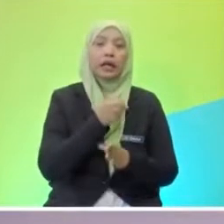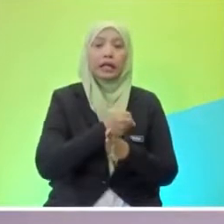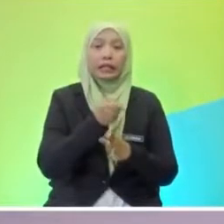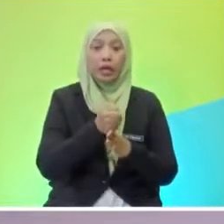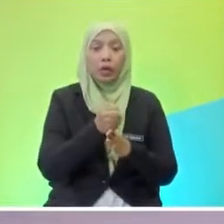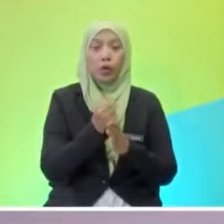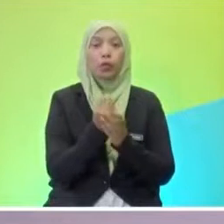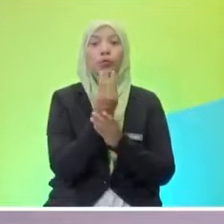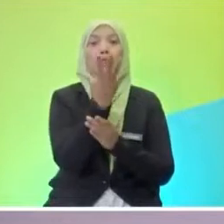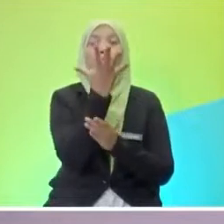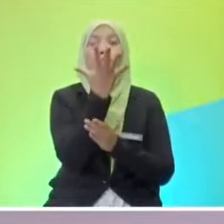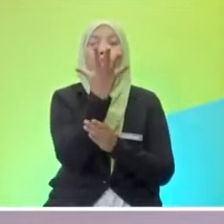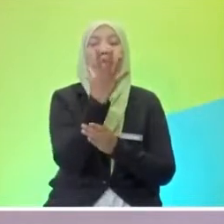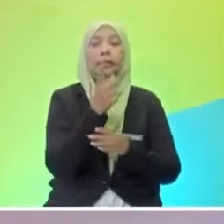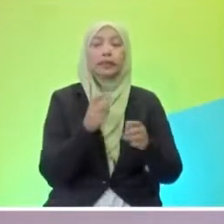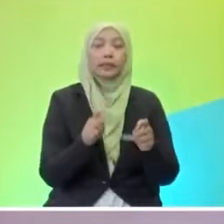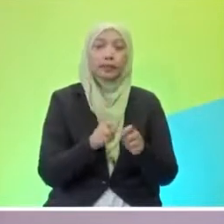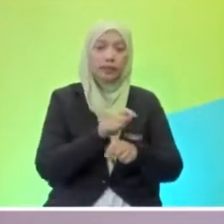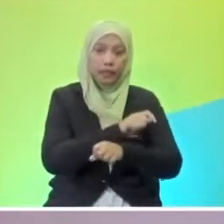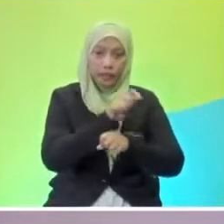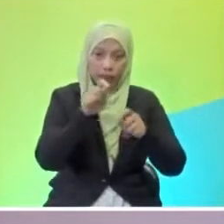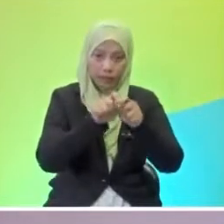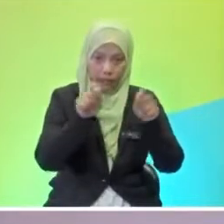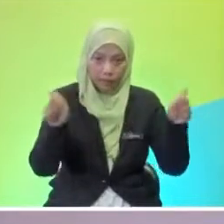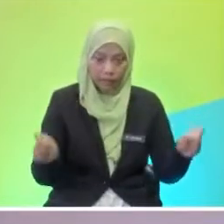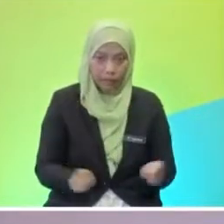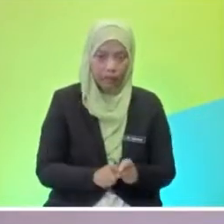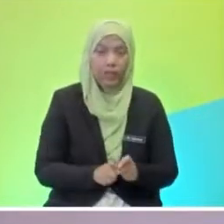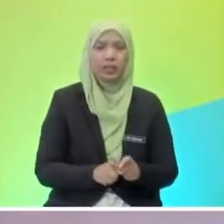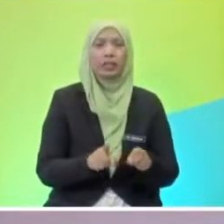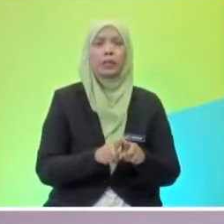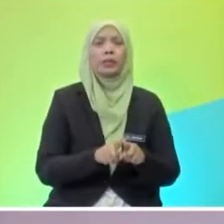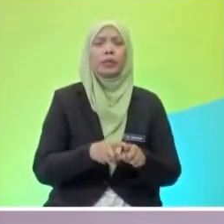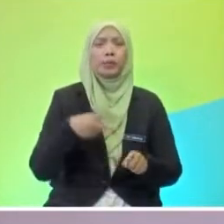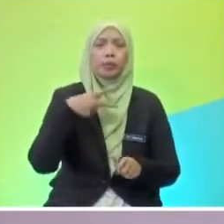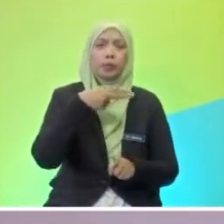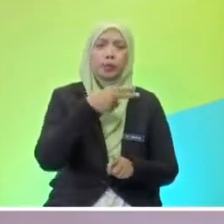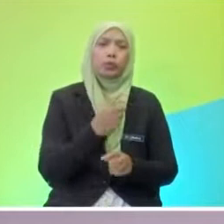setaman foto rumput itu adalah sistaman